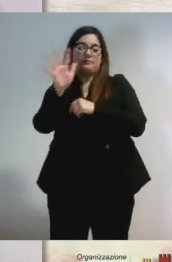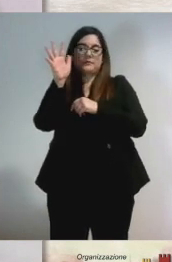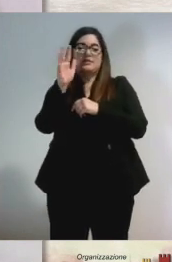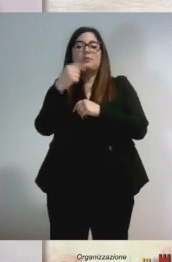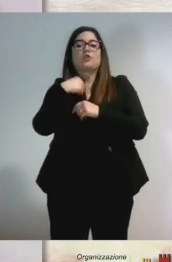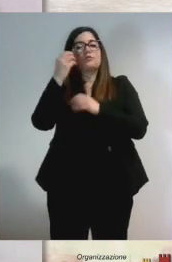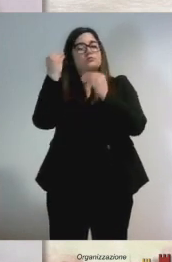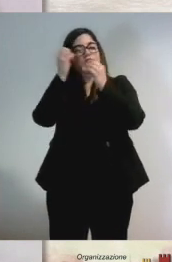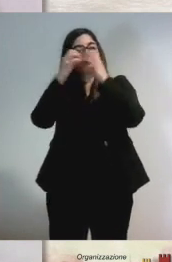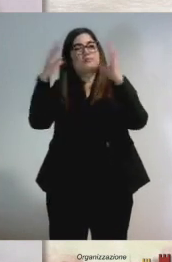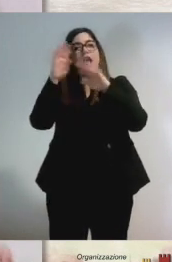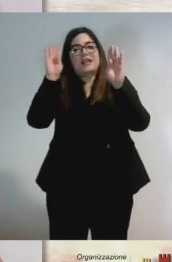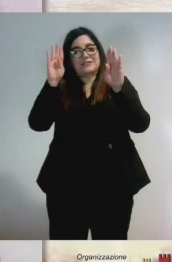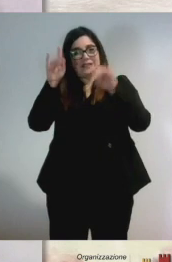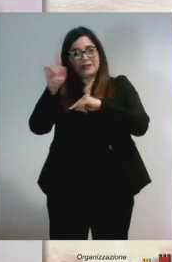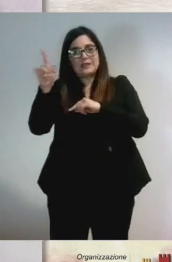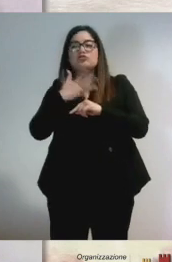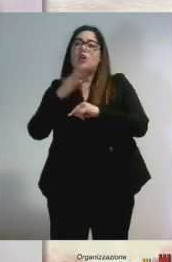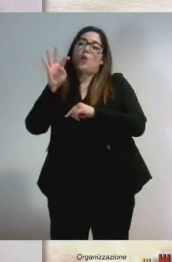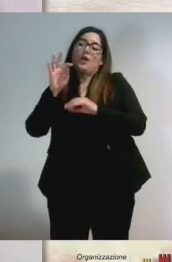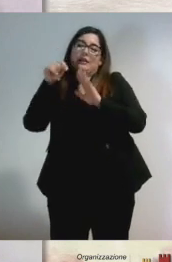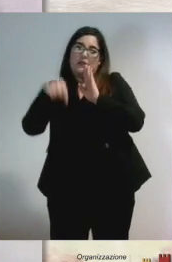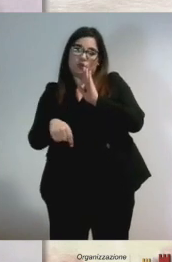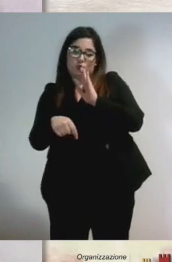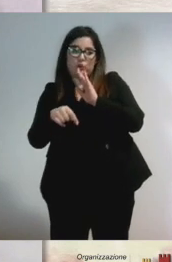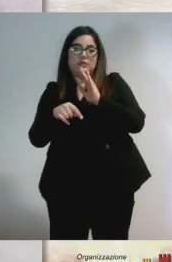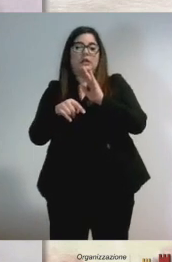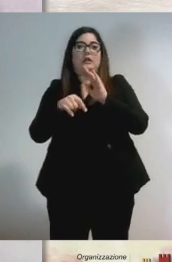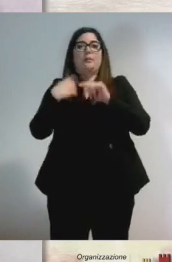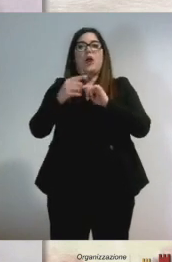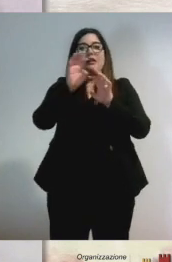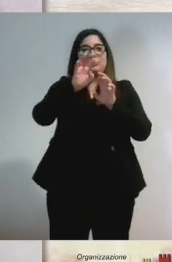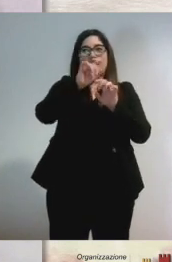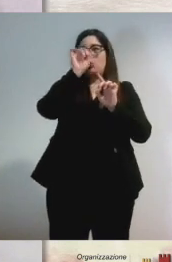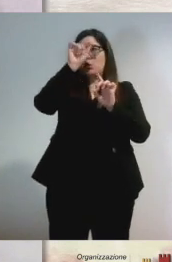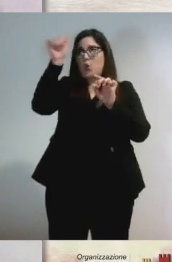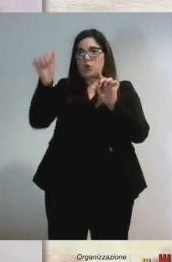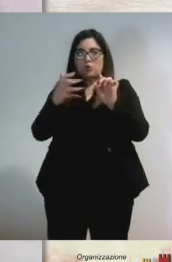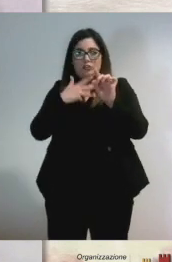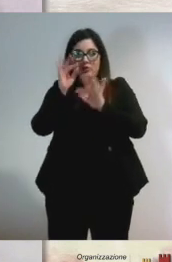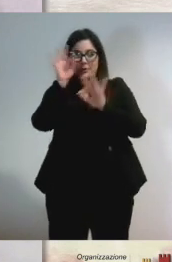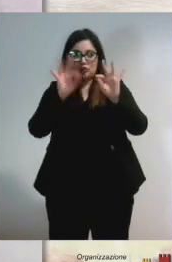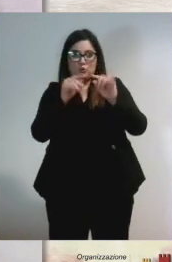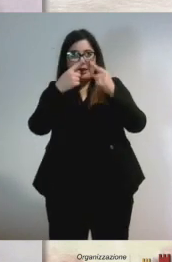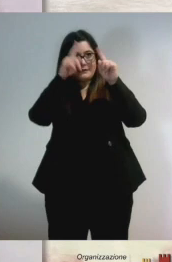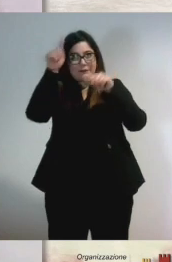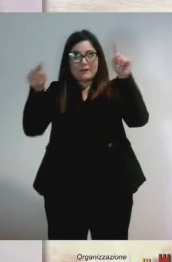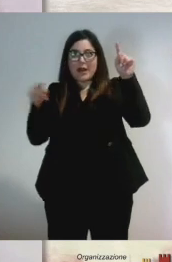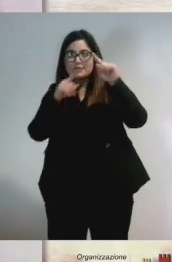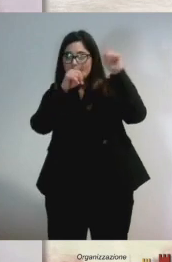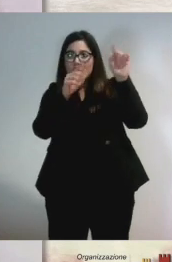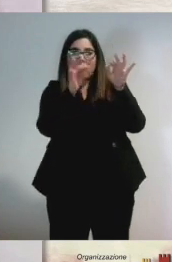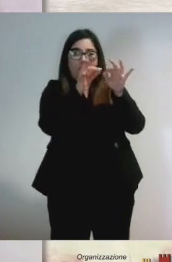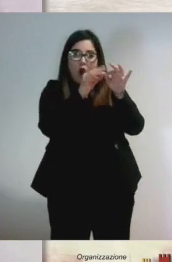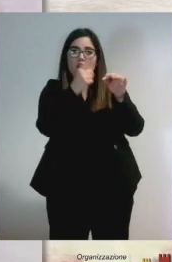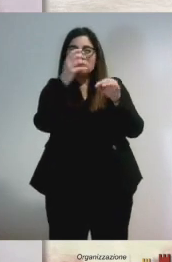asili nido abbiamo messo dentro il 40% a sud delle regioni ognuna di loro si è espressa per la percentuale che hanno concordato loro e dato